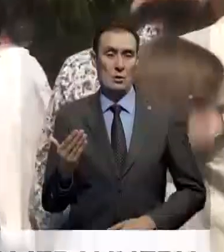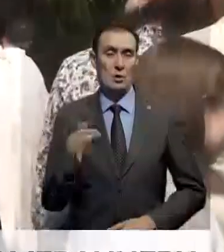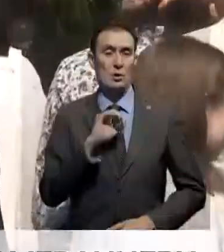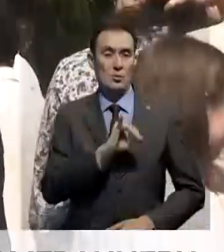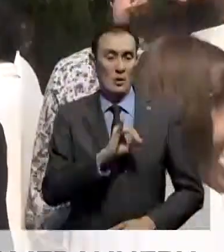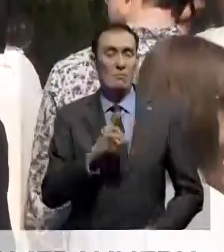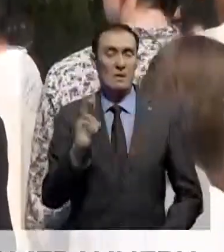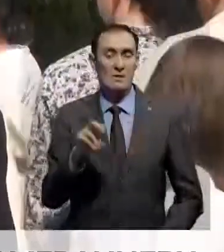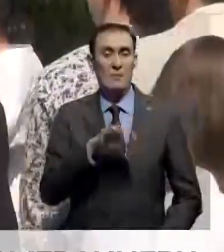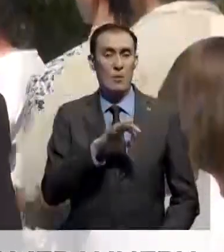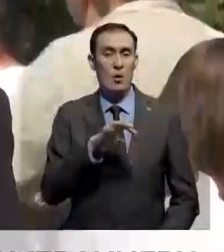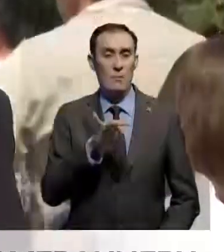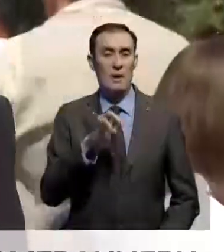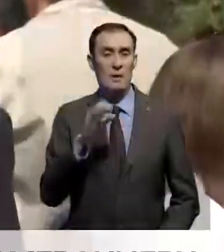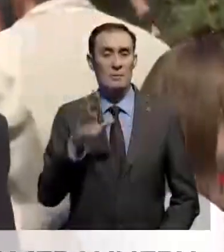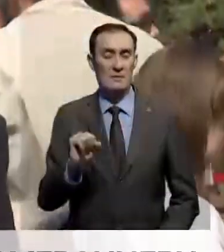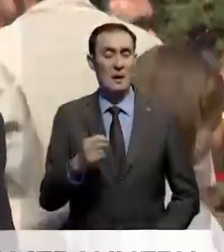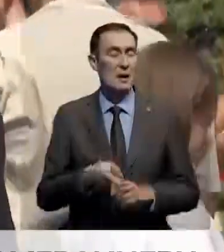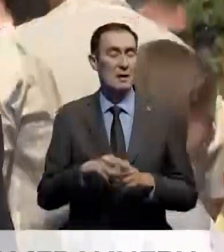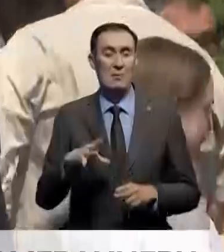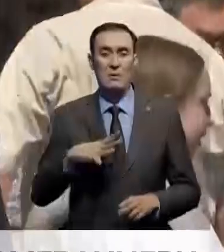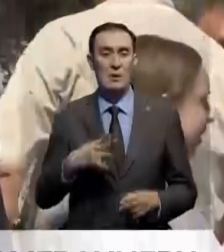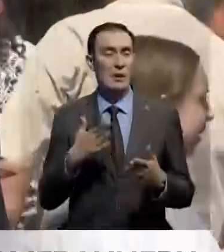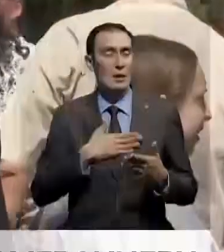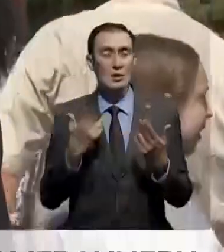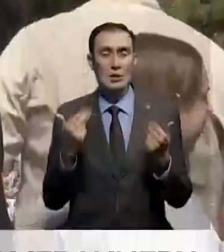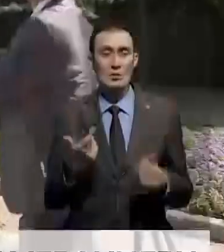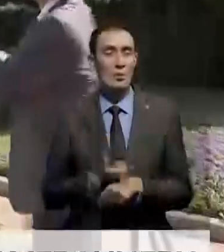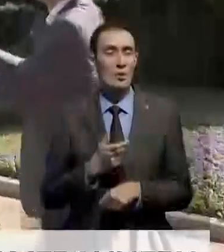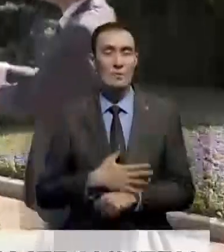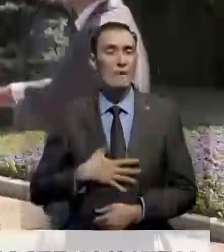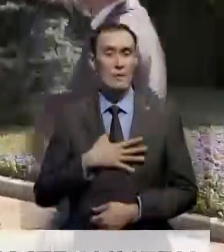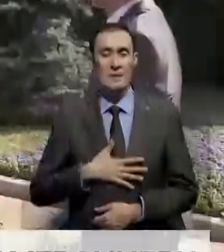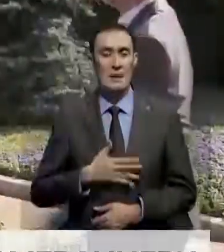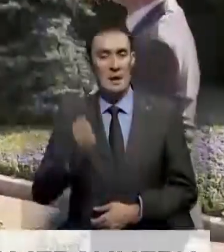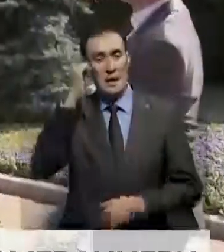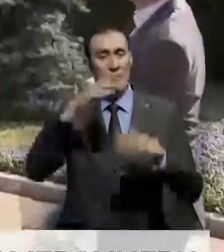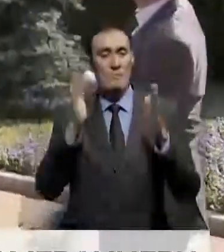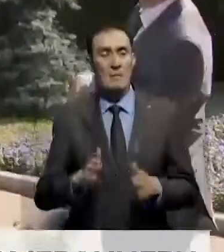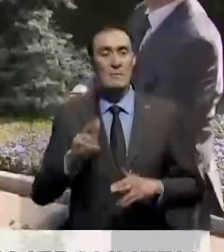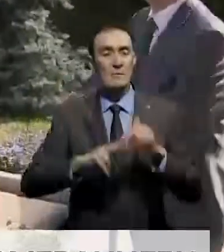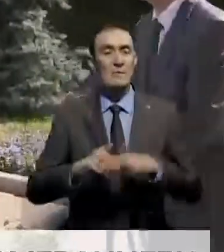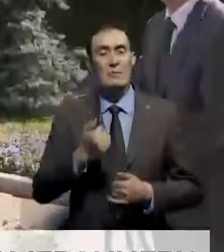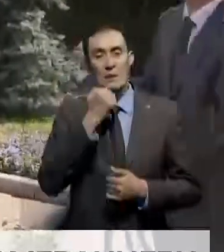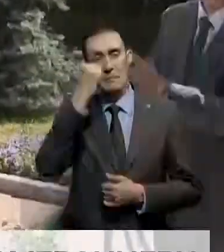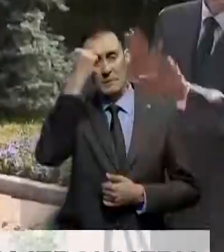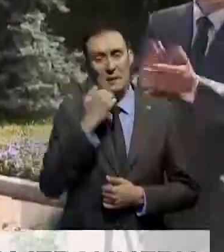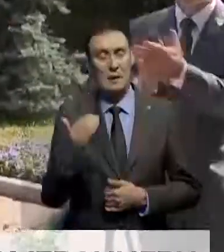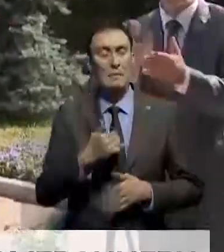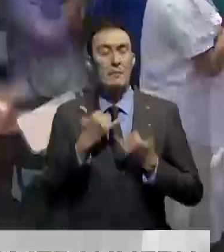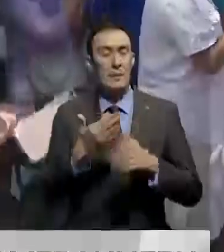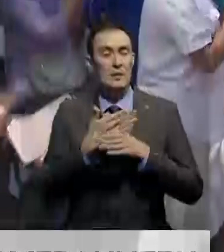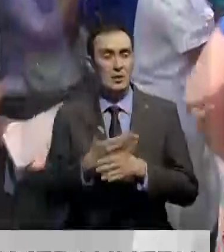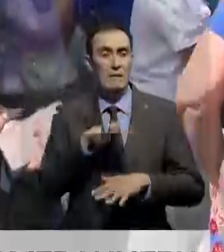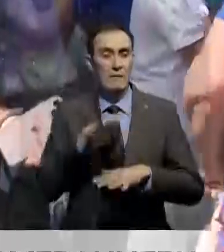Юрия Борисовича Померанцева. Это было для нас, конечно, очень волнительно. Памятник актеру появился благодаря поддержке фонда